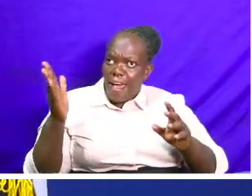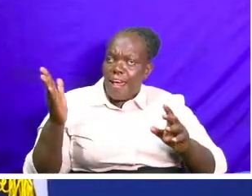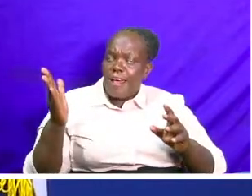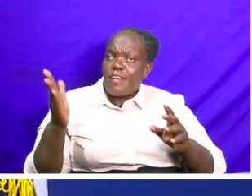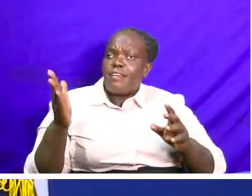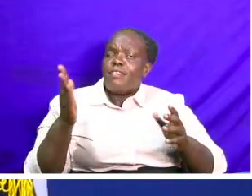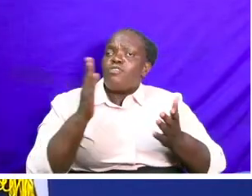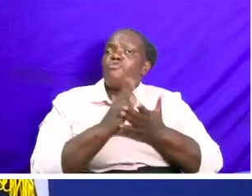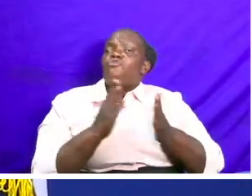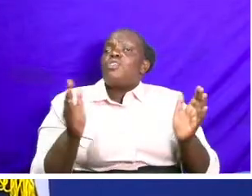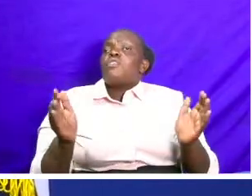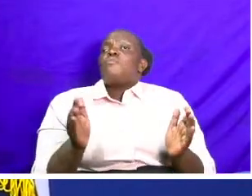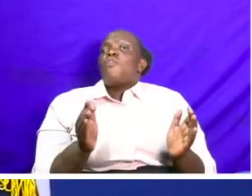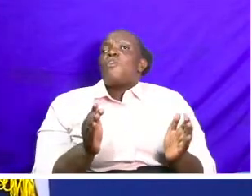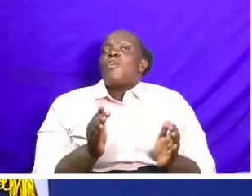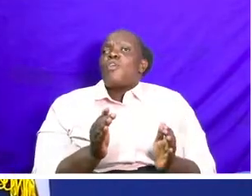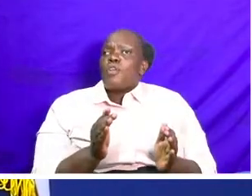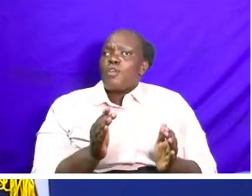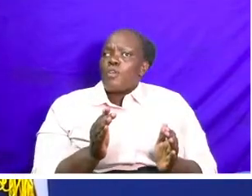ni